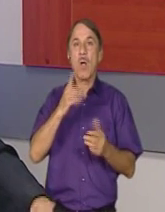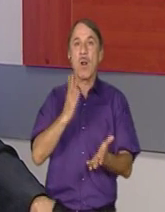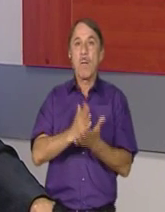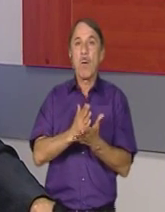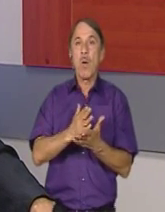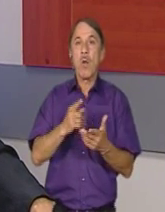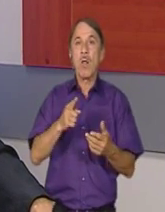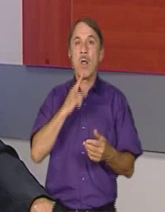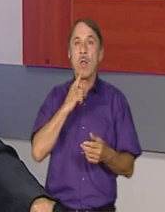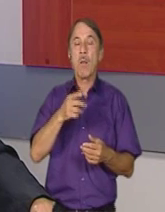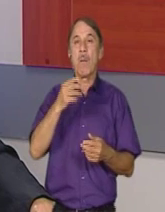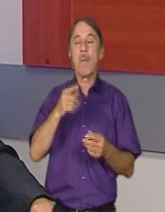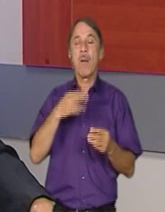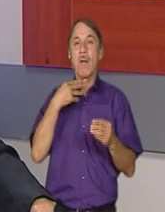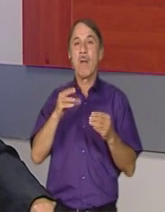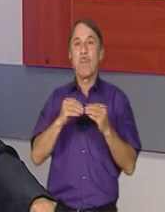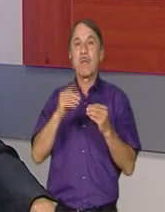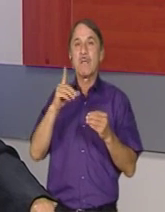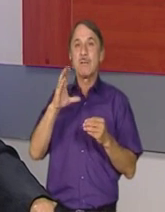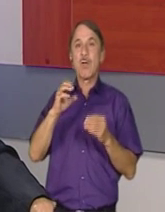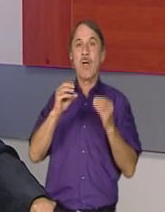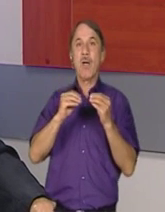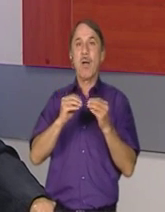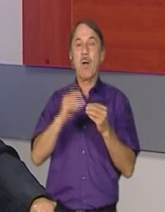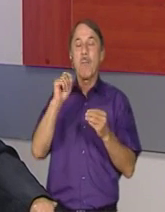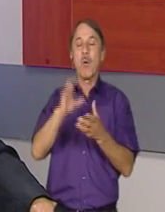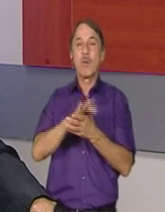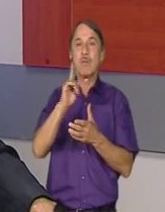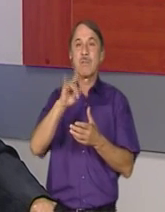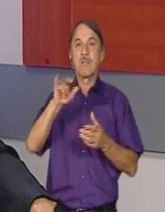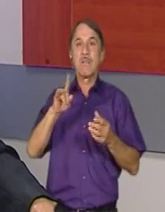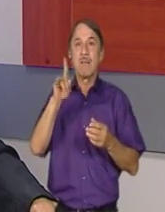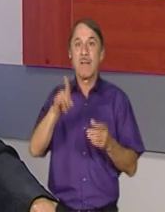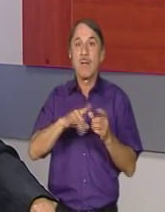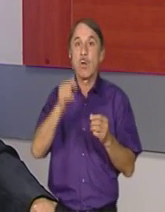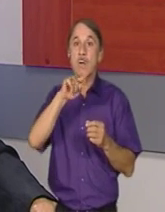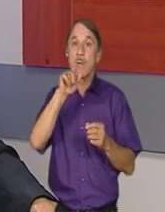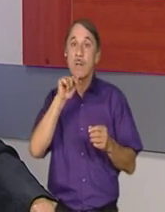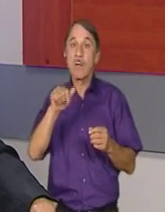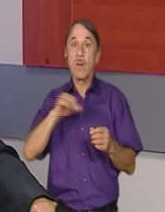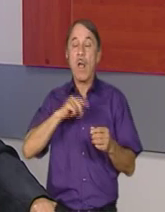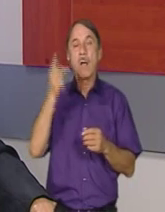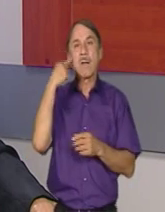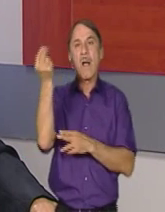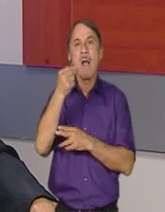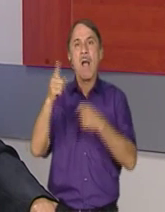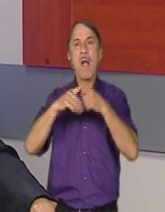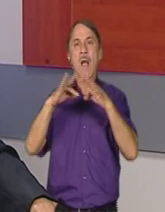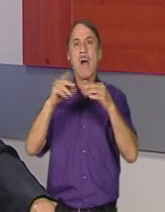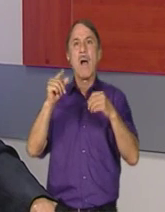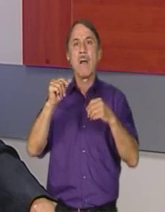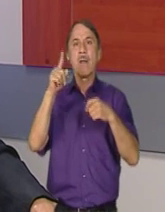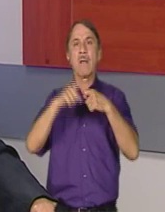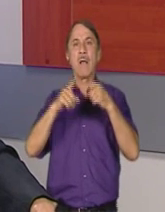nije od Boga dar, ne bi aforizam bio piš Boži. To je onako sa humorističke strane gledano, a što se tiče same